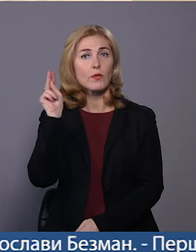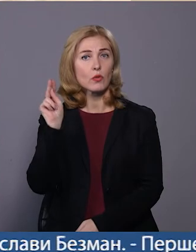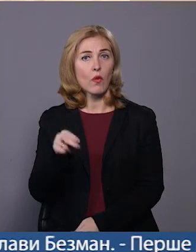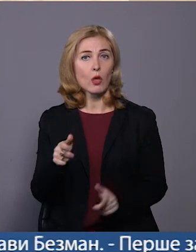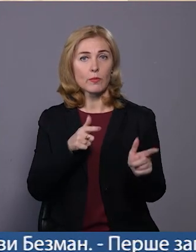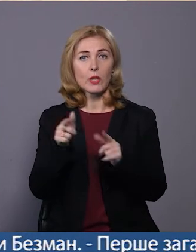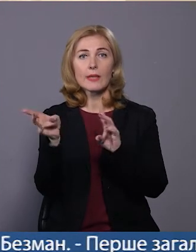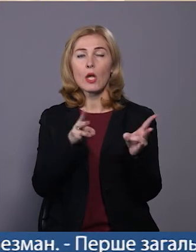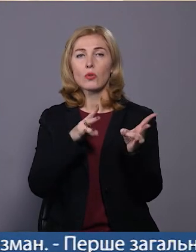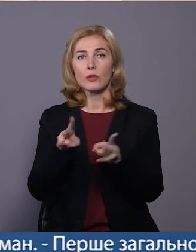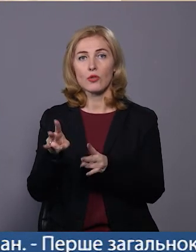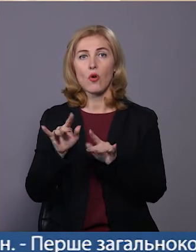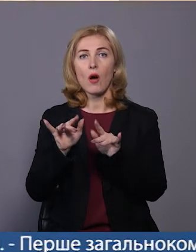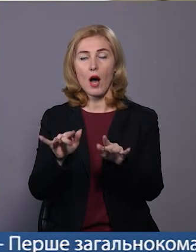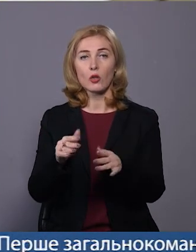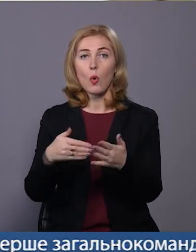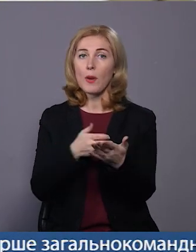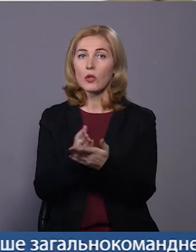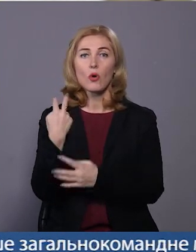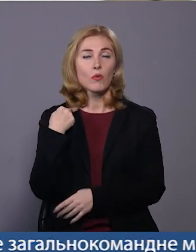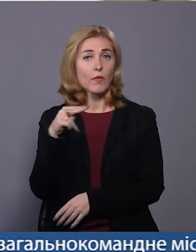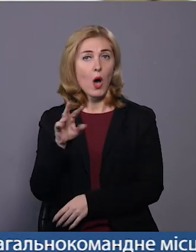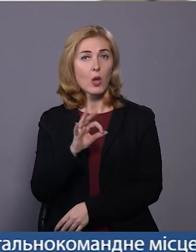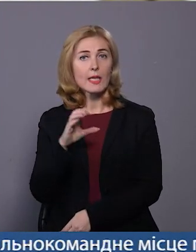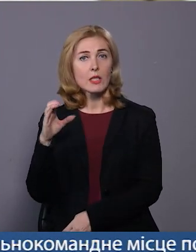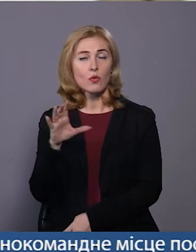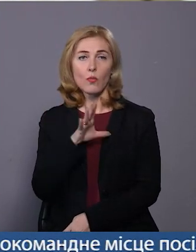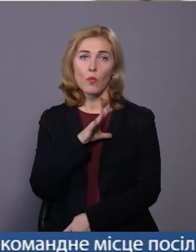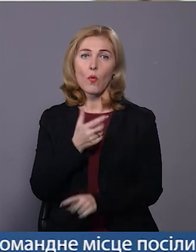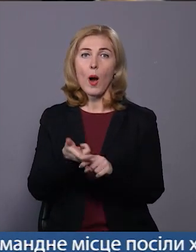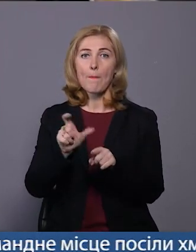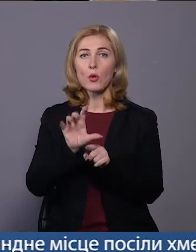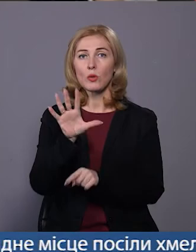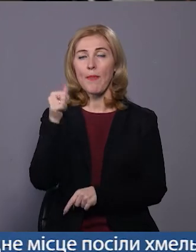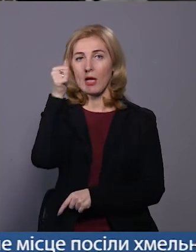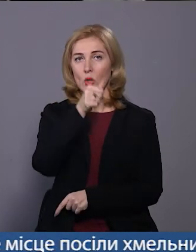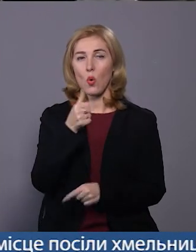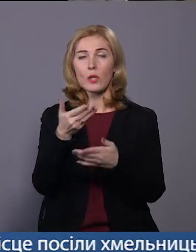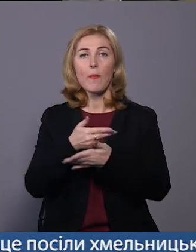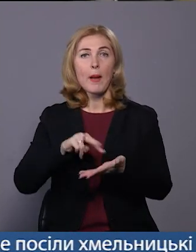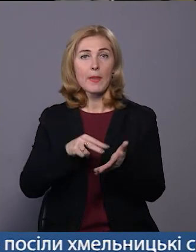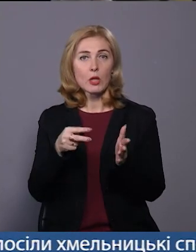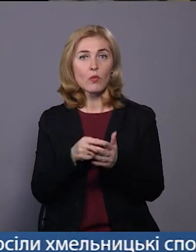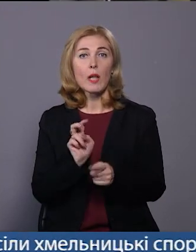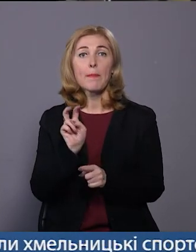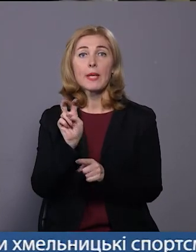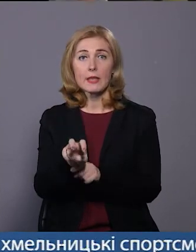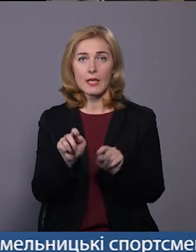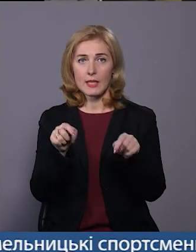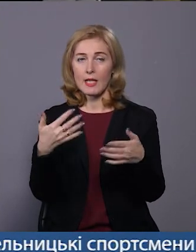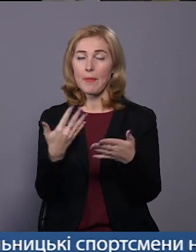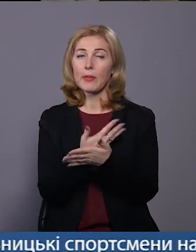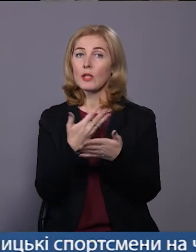підготовці терористичного акту. У політичному ув'язненні Олег Сенцов провів понад 5 років. Ми планували прийти на цю прем'єру,